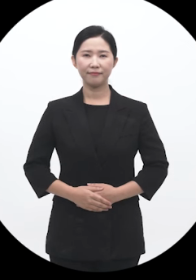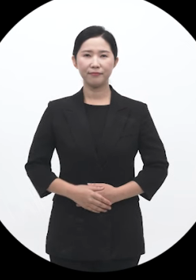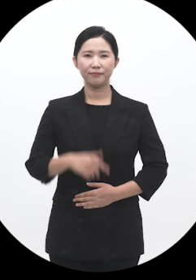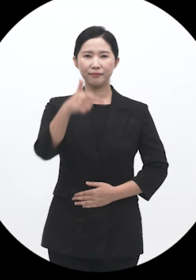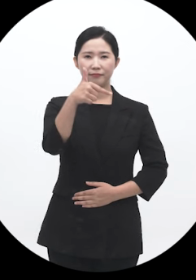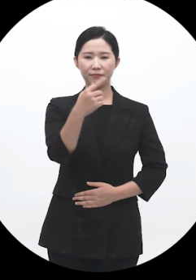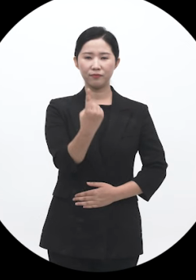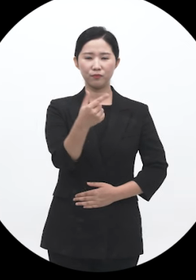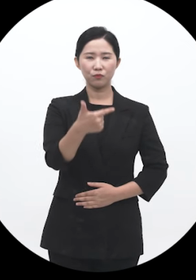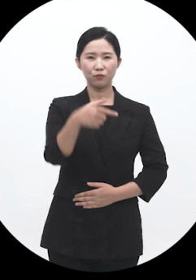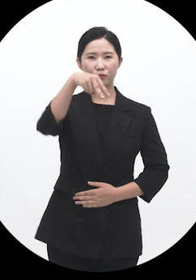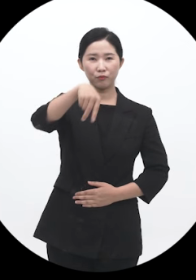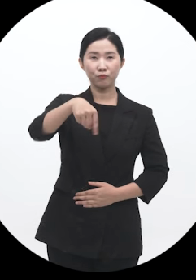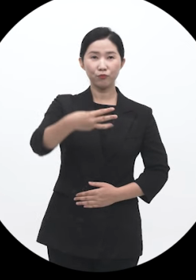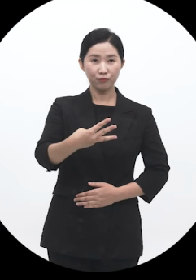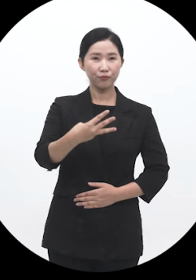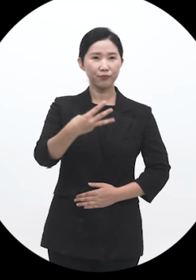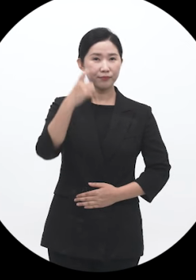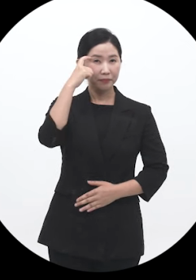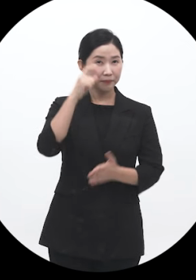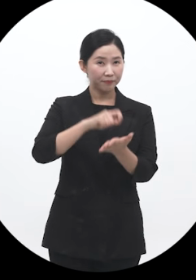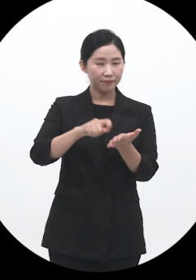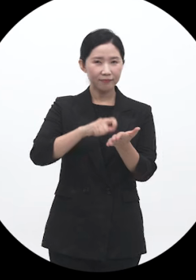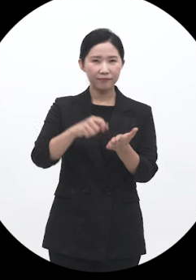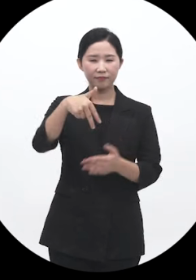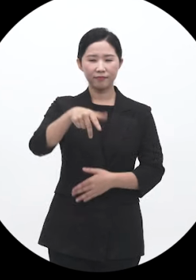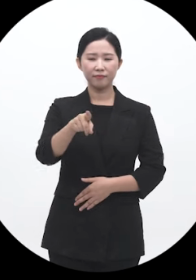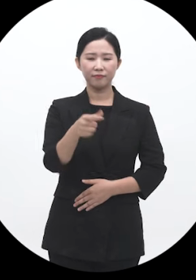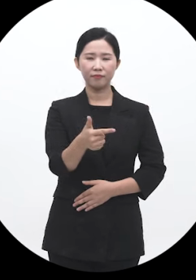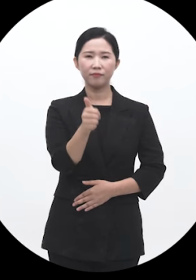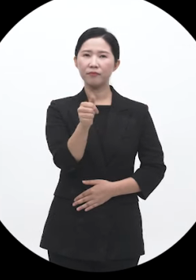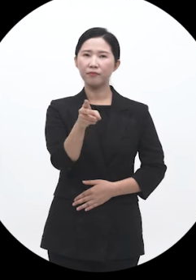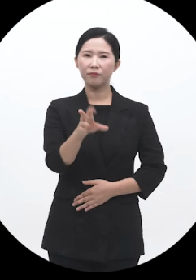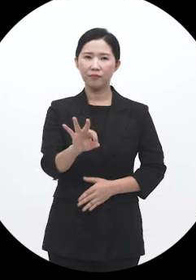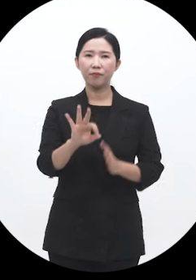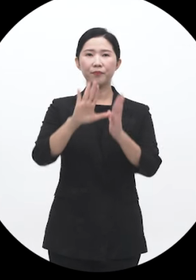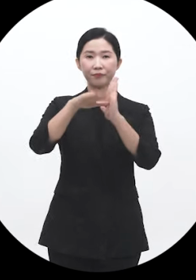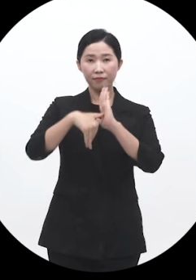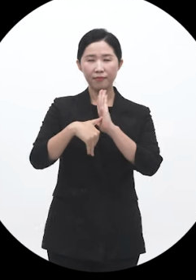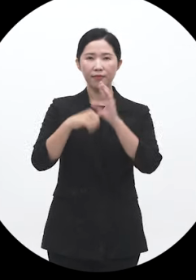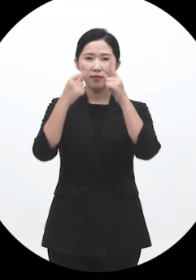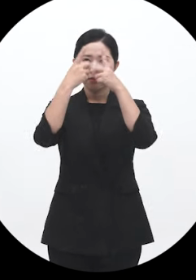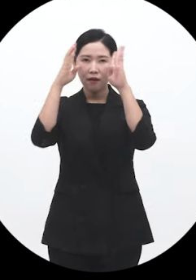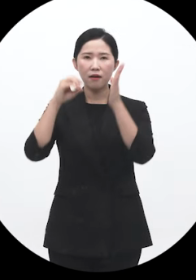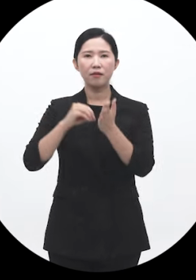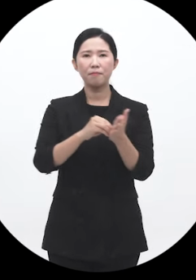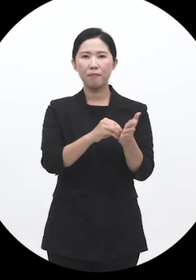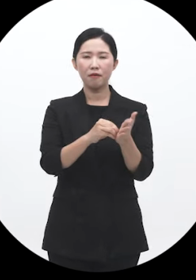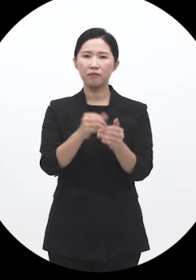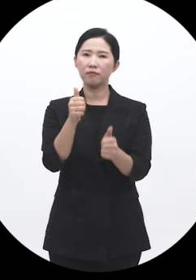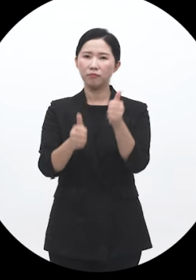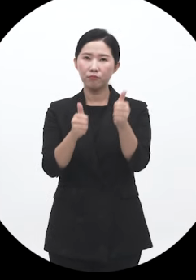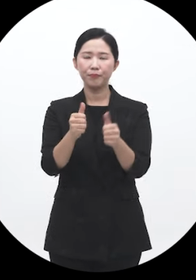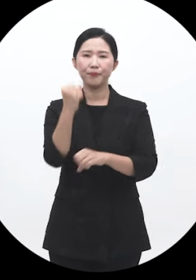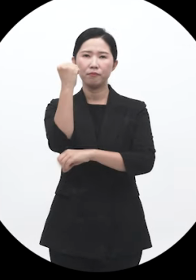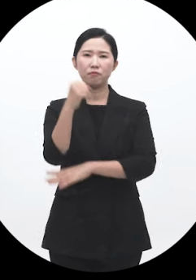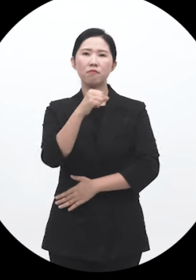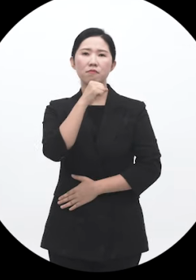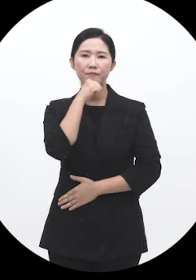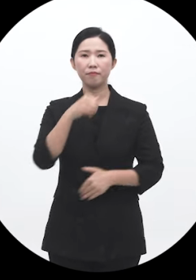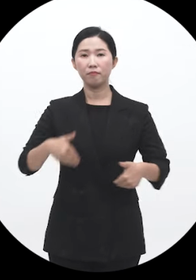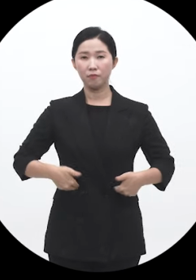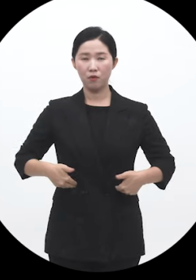논술 전형의 수능 최저 학력 기준은 약학과, 의예과, 간호학과만 적용됩니다.